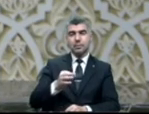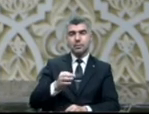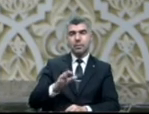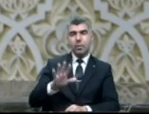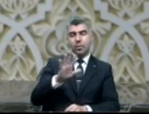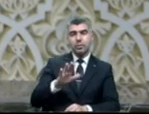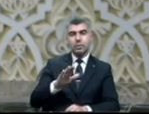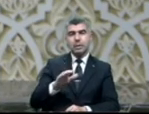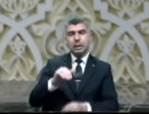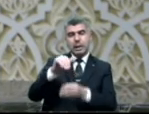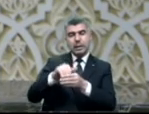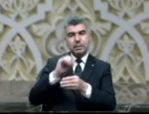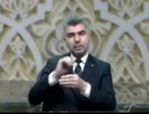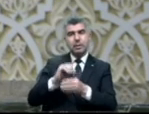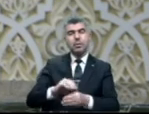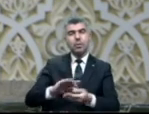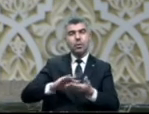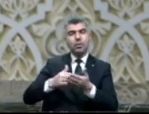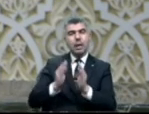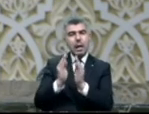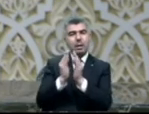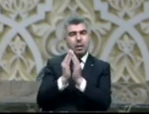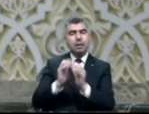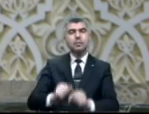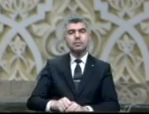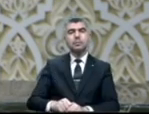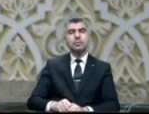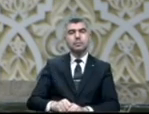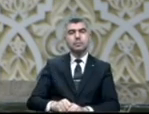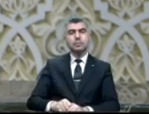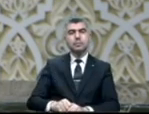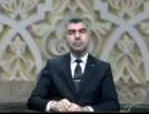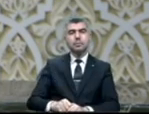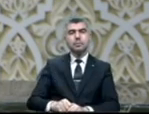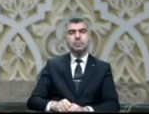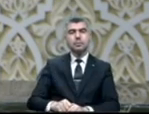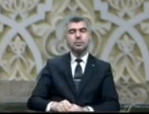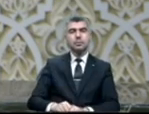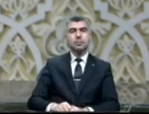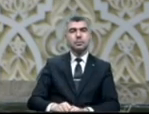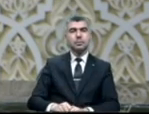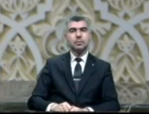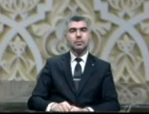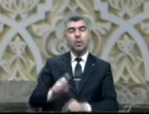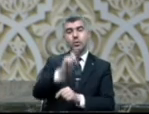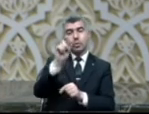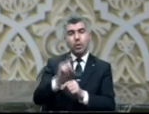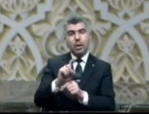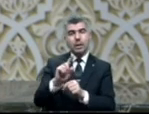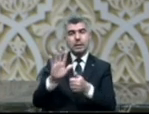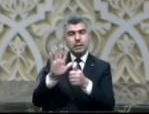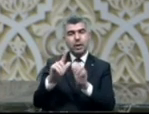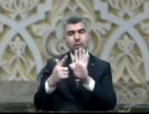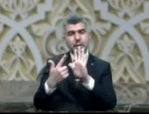الإخوان في مجموعة العدالة الاجتماعية وفي الاتحاد العام لمقاولة المغرب ما عندكم مانع؟ إذن السؤال السادس